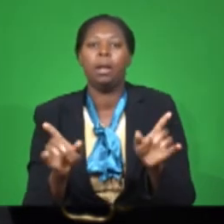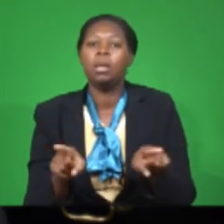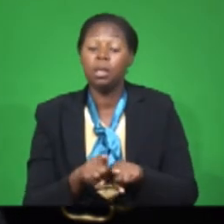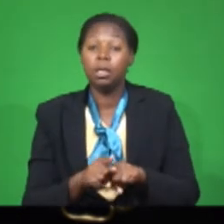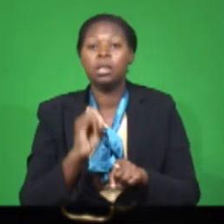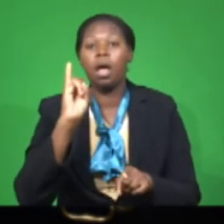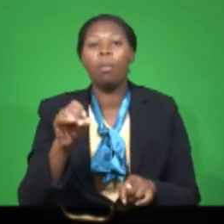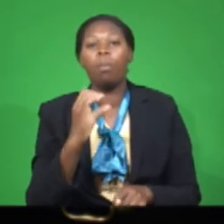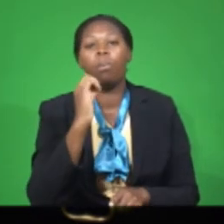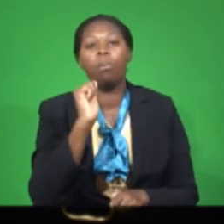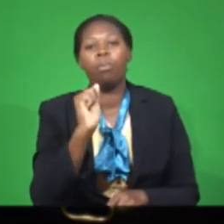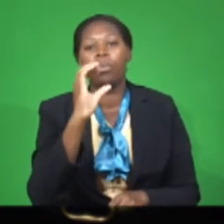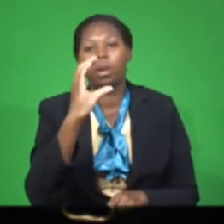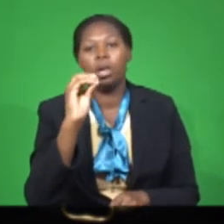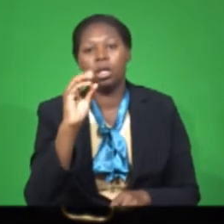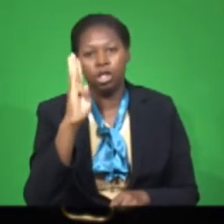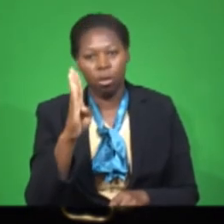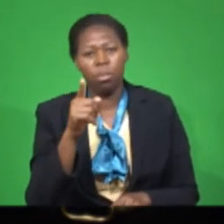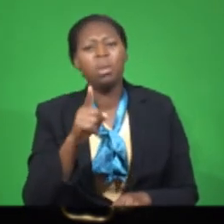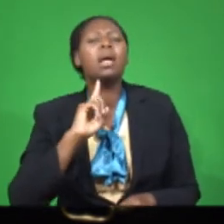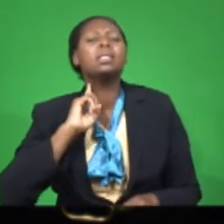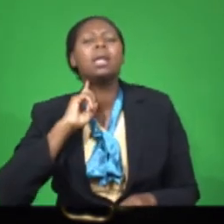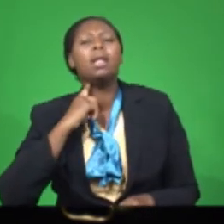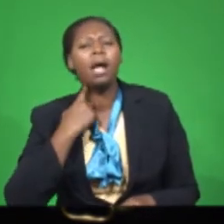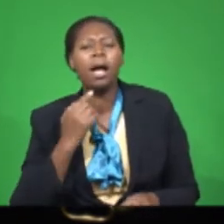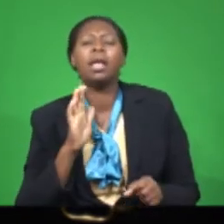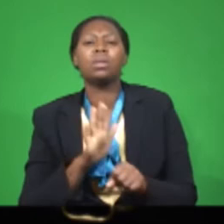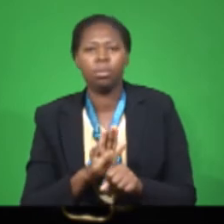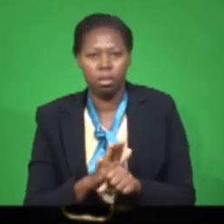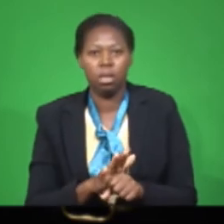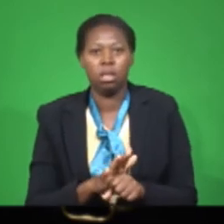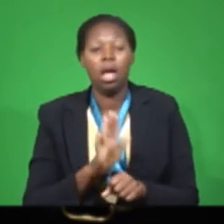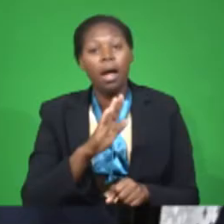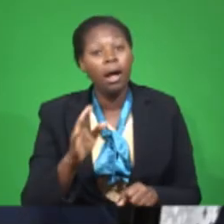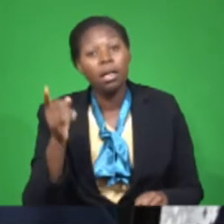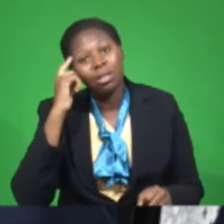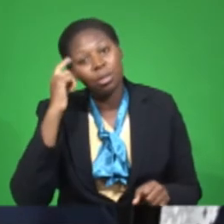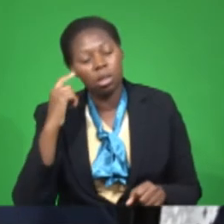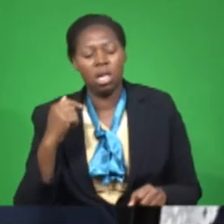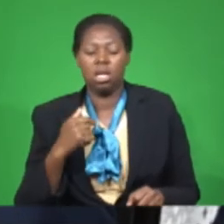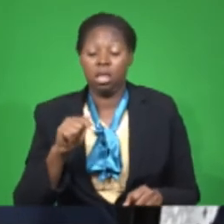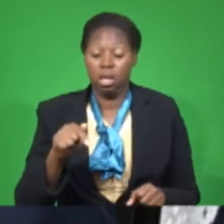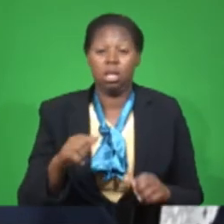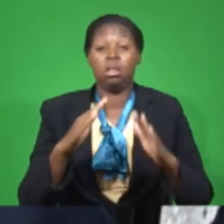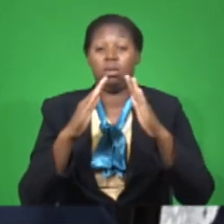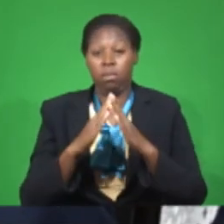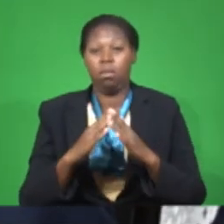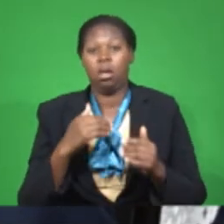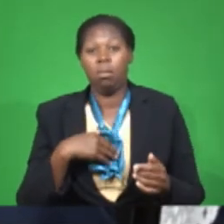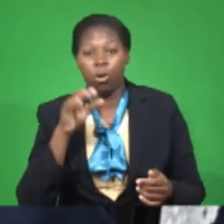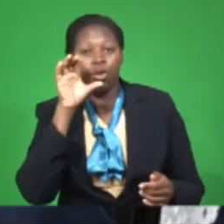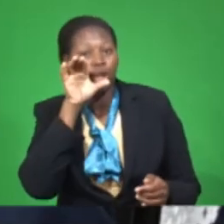Aiye. Kune vanhu nezvezvo. Unotonyatsoziva kuti imba ino ndakaiva kane chikuru. Mumota yauri kutofamba uchiridza manzi.